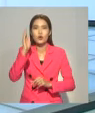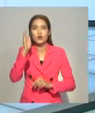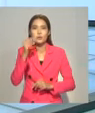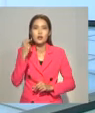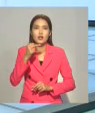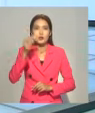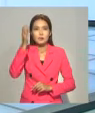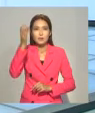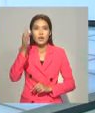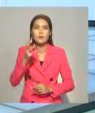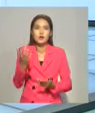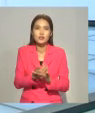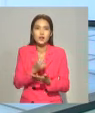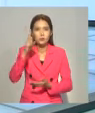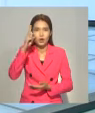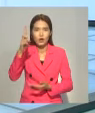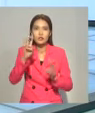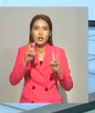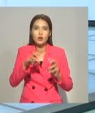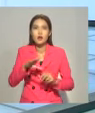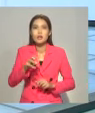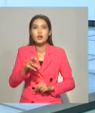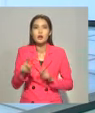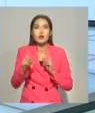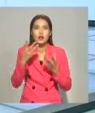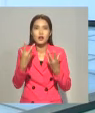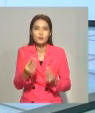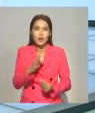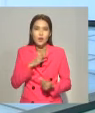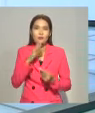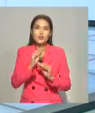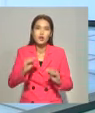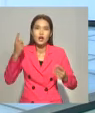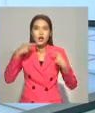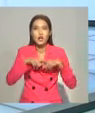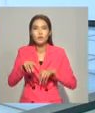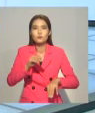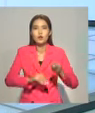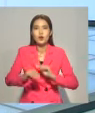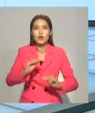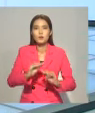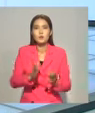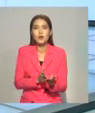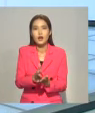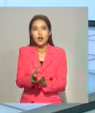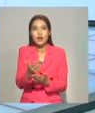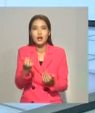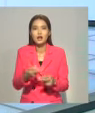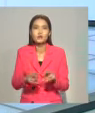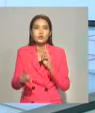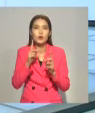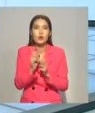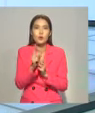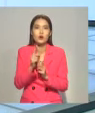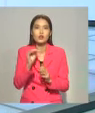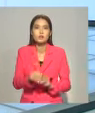сапалы білім, табысты ұлт атауымен өткен тамыз кеңесінде айтылды. Жайлы инфрақұрылымды қалыптастыру бағыты бойынша пленарлық отырысқа 11